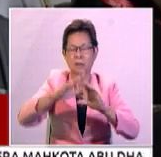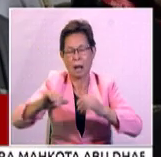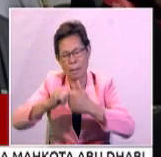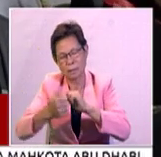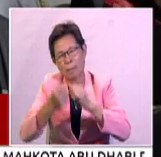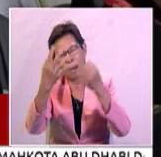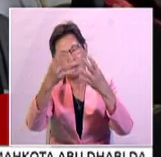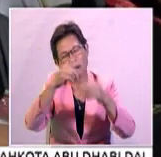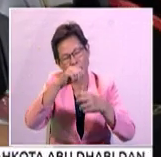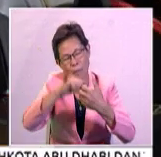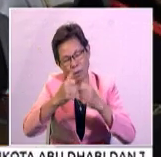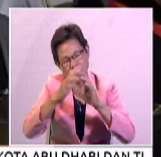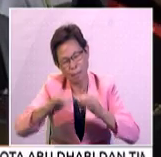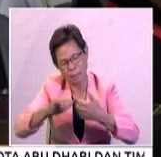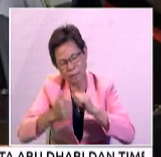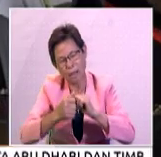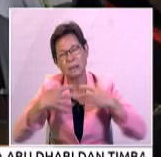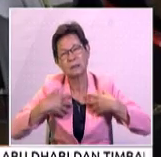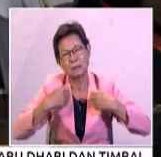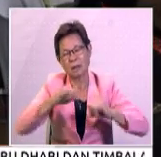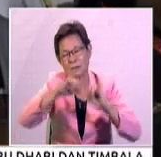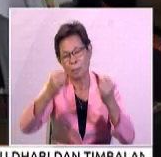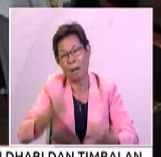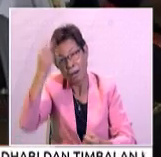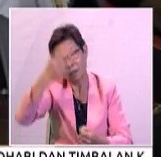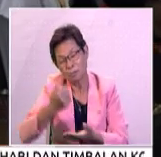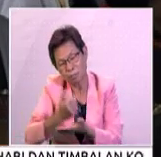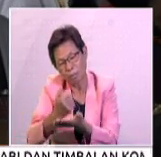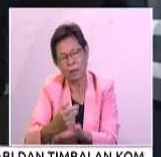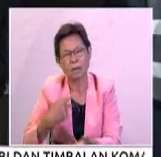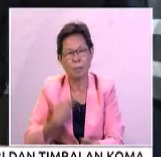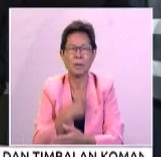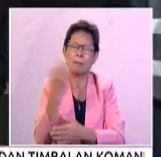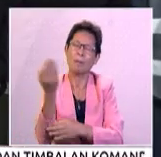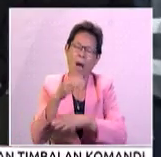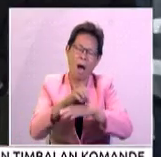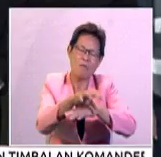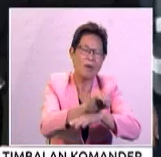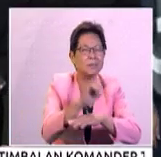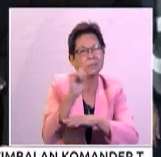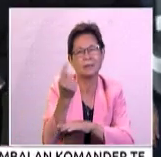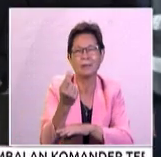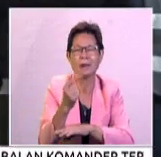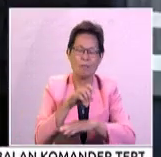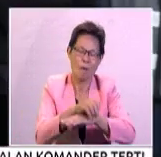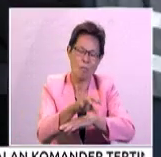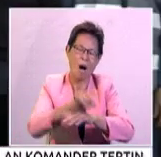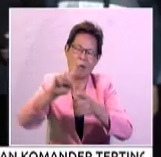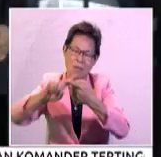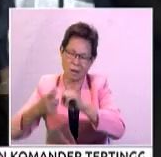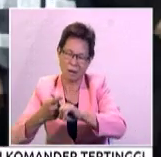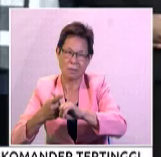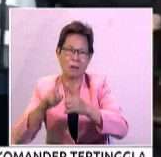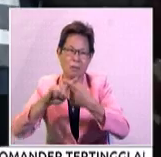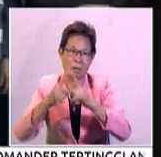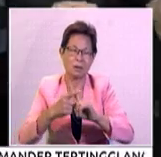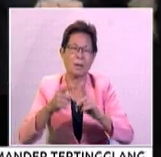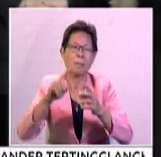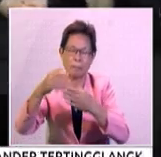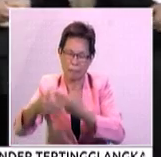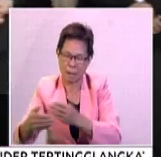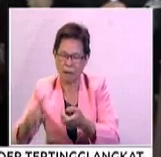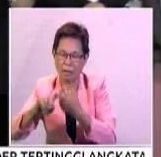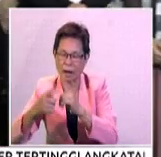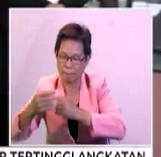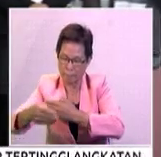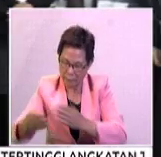masalah-masalah kesihatan jemaah haji. Kami hanya memberi general advice kepada macam rakan-rakan sebilik,